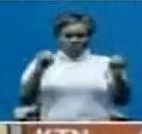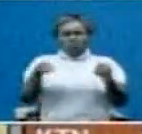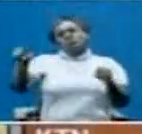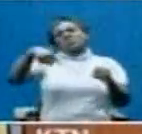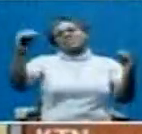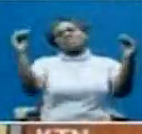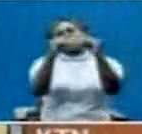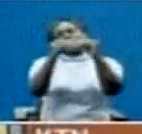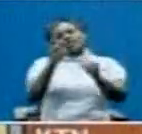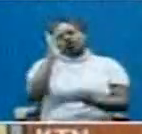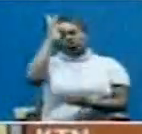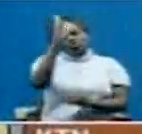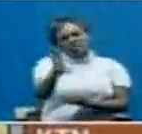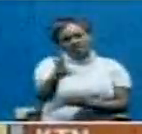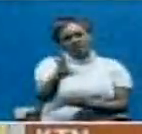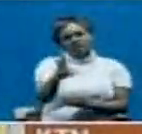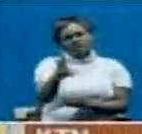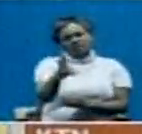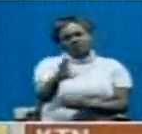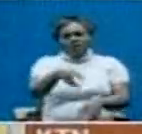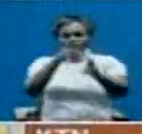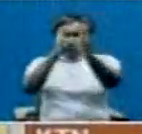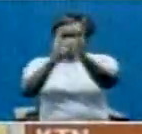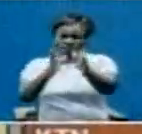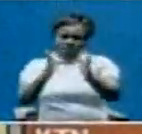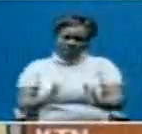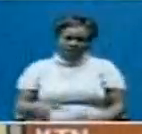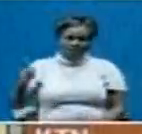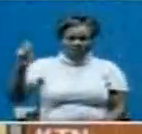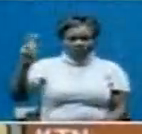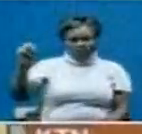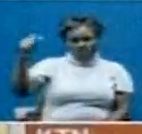tutakutana na tutakanyagana. Hussein Muhammad, KTN Leo. Wapwani.